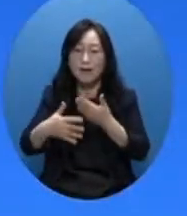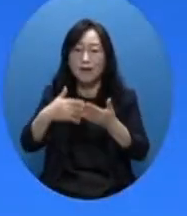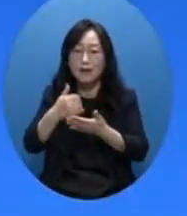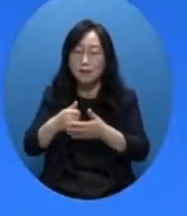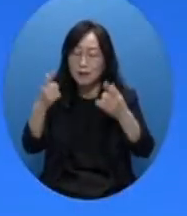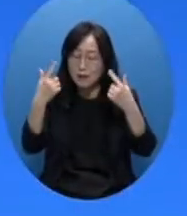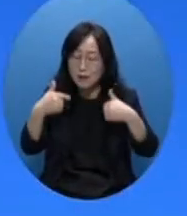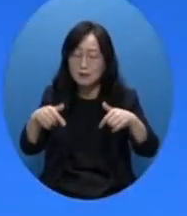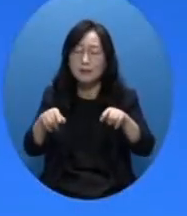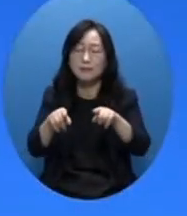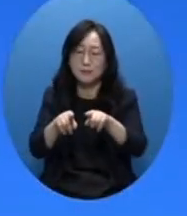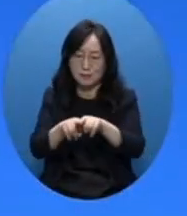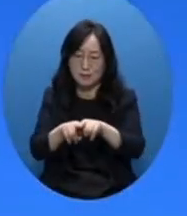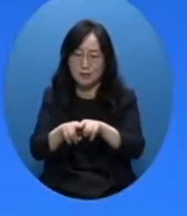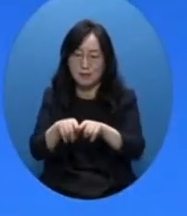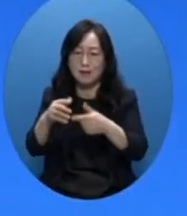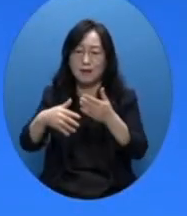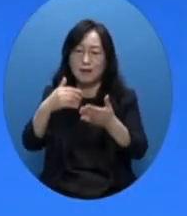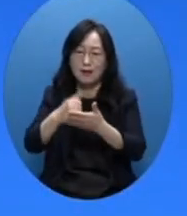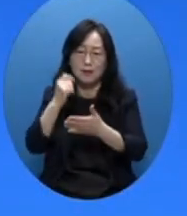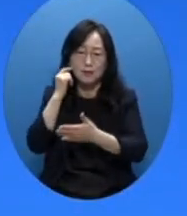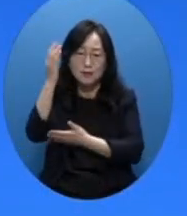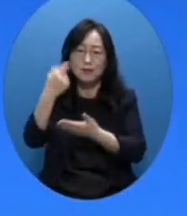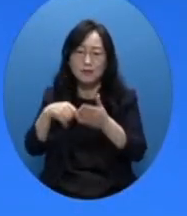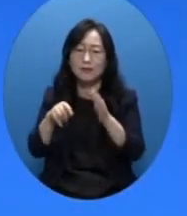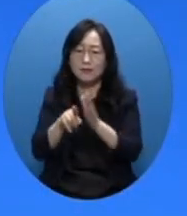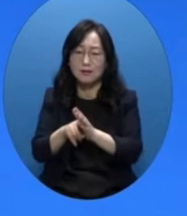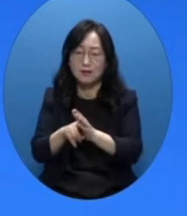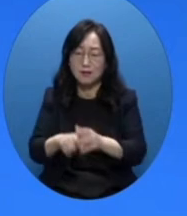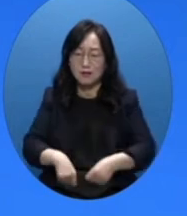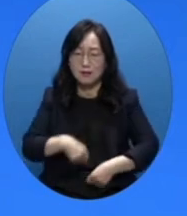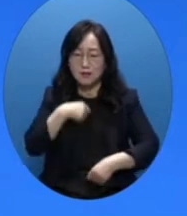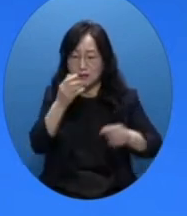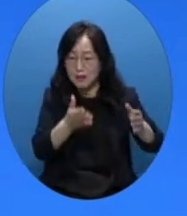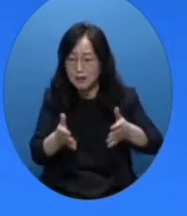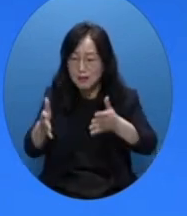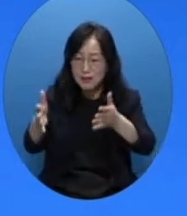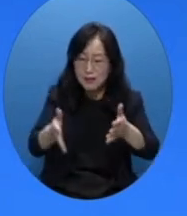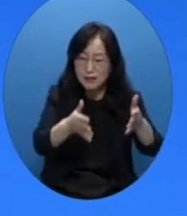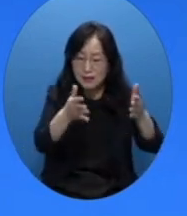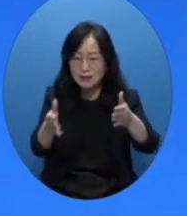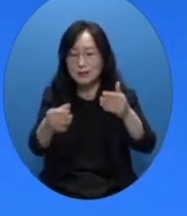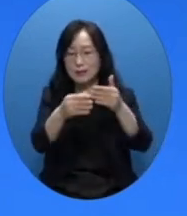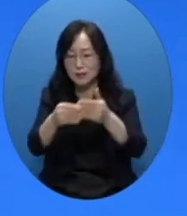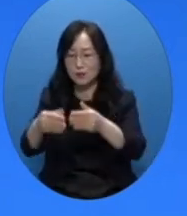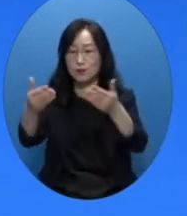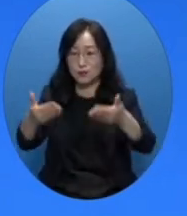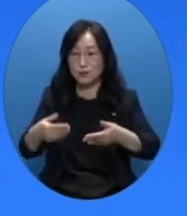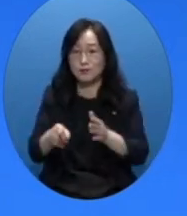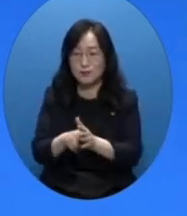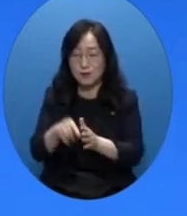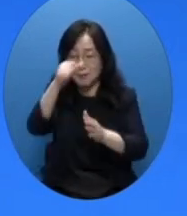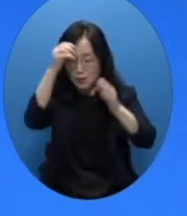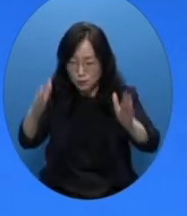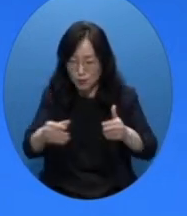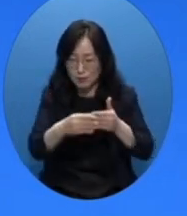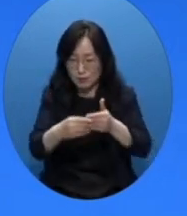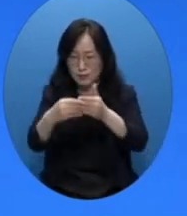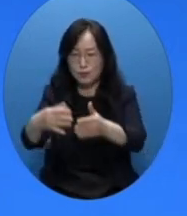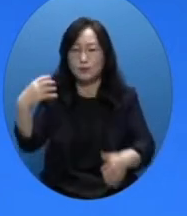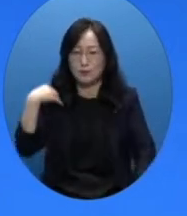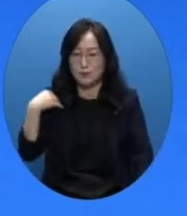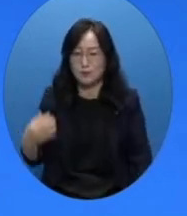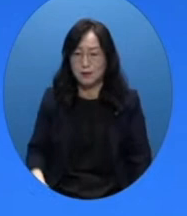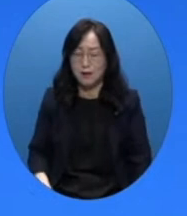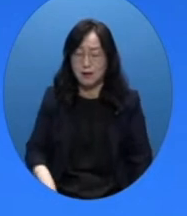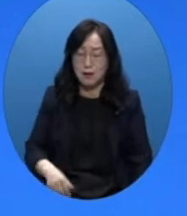하시며 하나님의 영광을 위해서 우리를 의의 길로 인도해 주시는 것입니다. 우리의 일생을 인도해 주시고 우리의 필요한